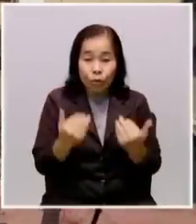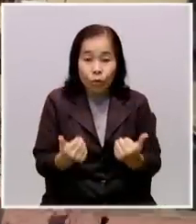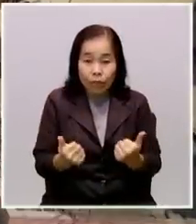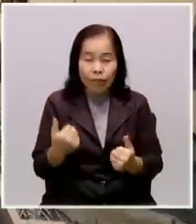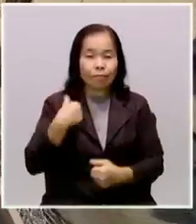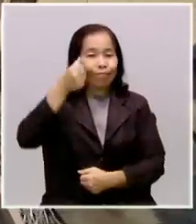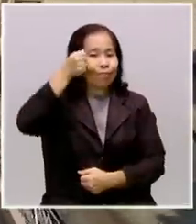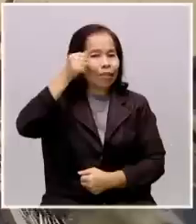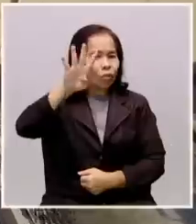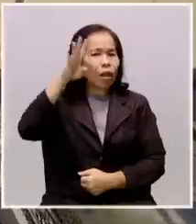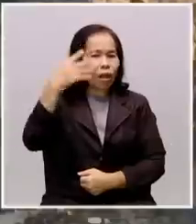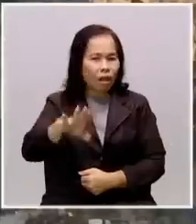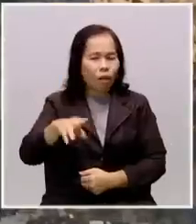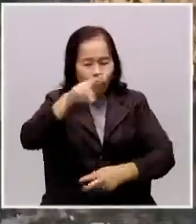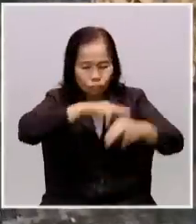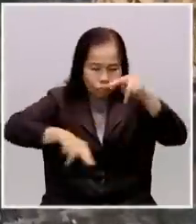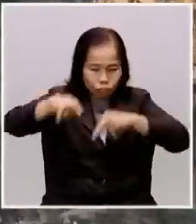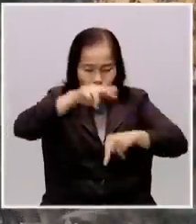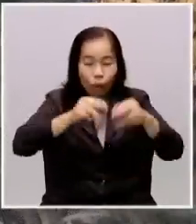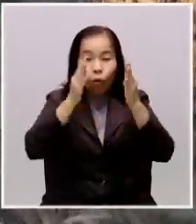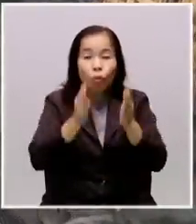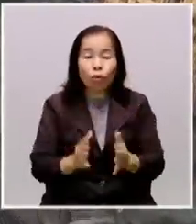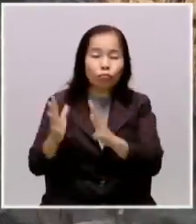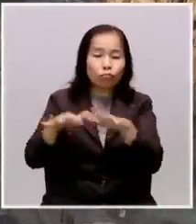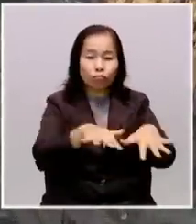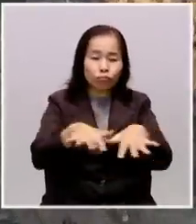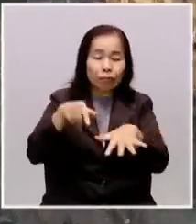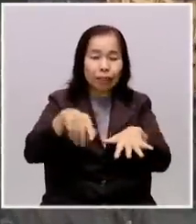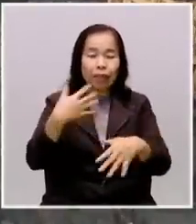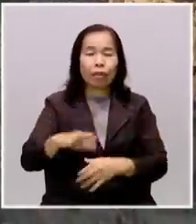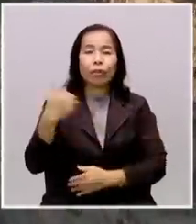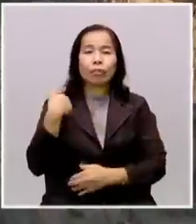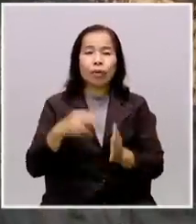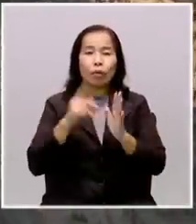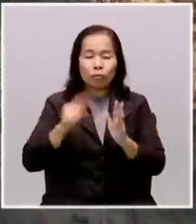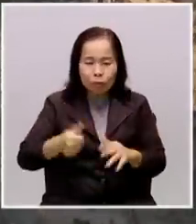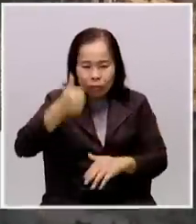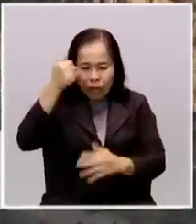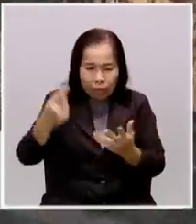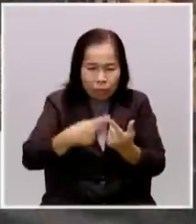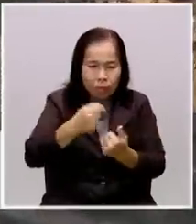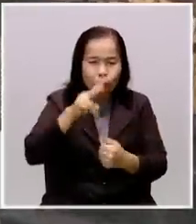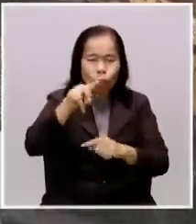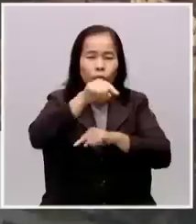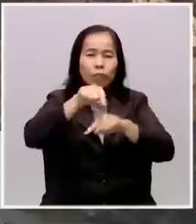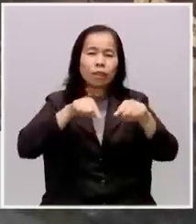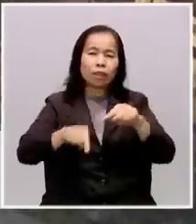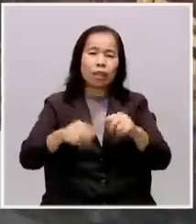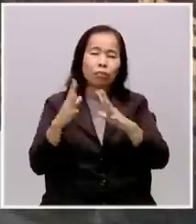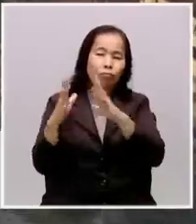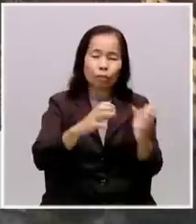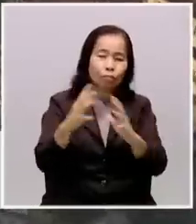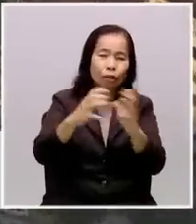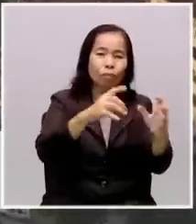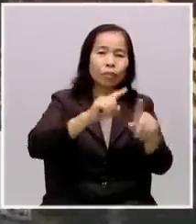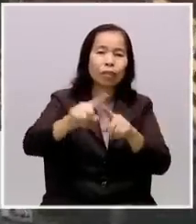ชมครับเป็นวันที่ 4แล้วนะครับหลังเกิดแผ่นดินไหวเจ้าหน้าที่สามารถเข้าถึงเพียงแค่ร้อยละ 2ถึง 3ของอาคารบ้าน